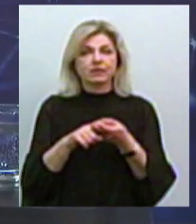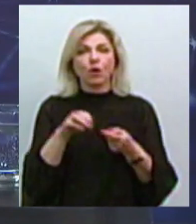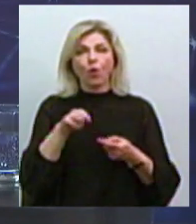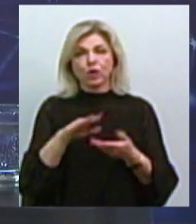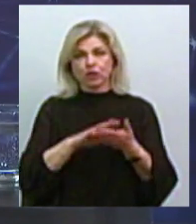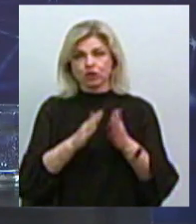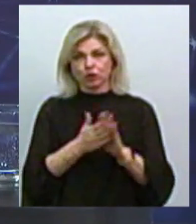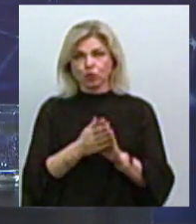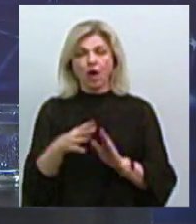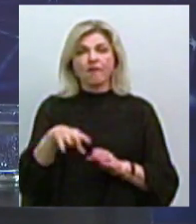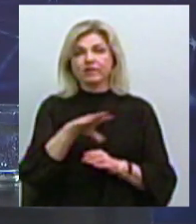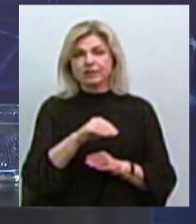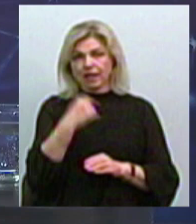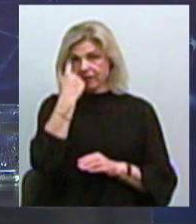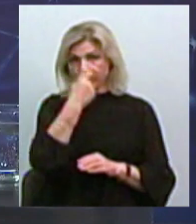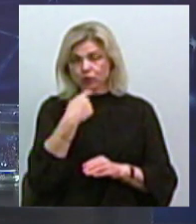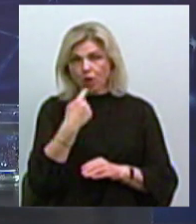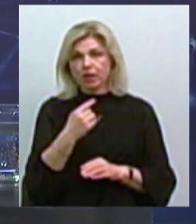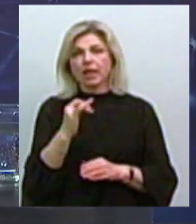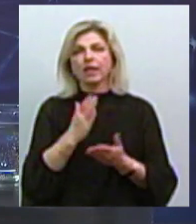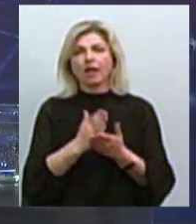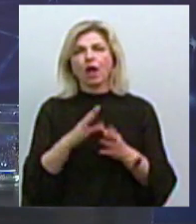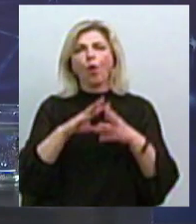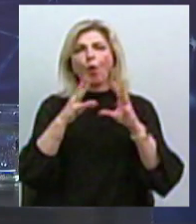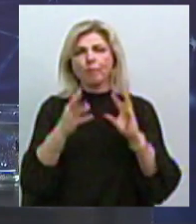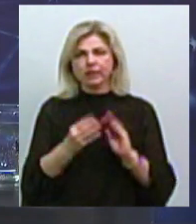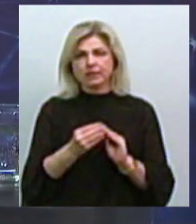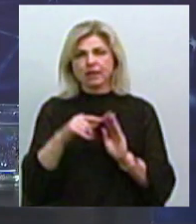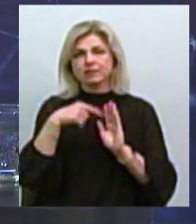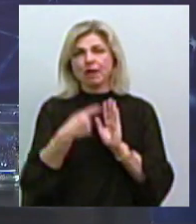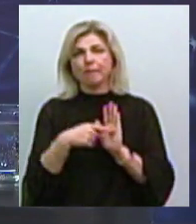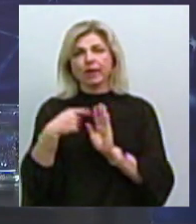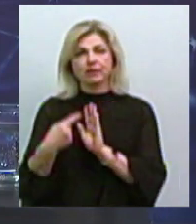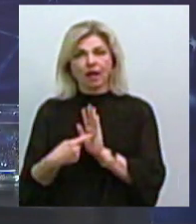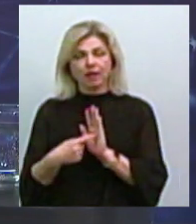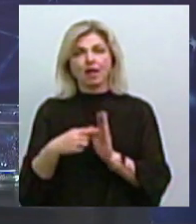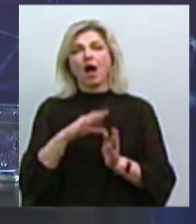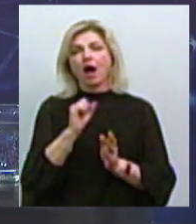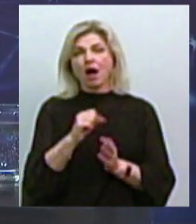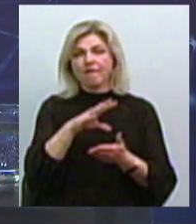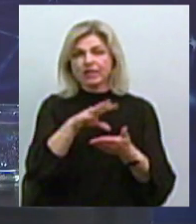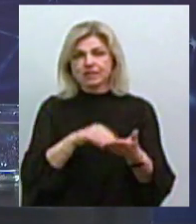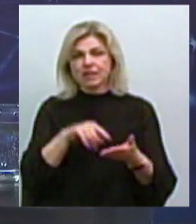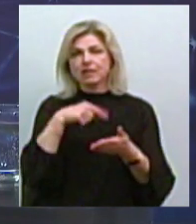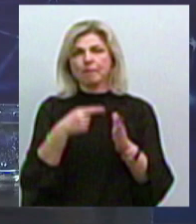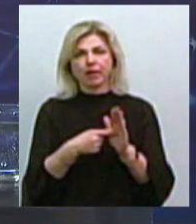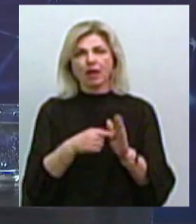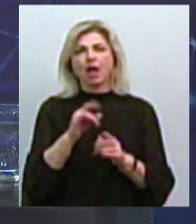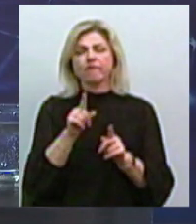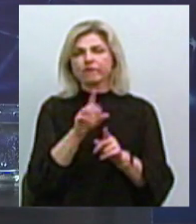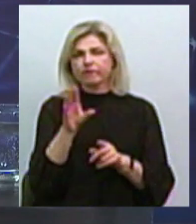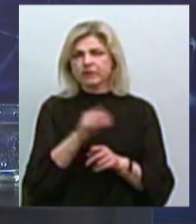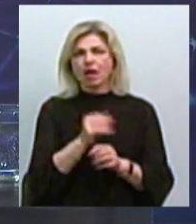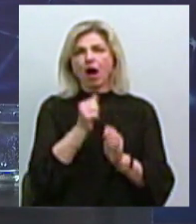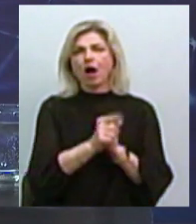це індивідуальне, і я ж кажу, у нас є комплекс запитань, але вони не задаються всі по порядку